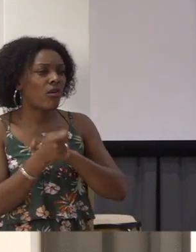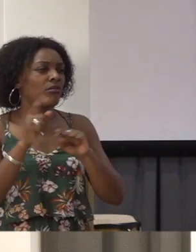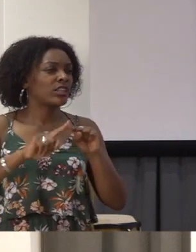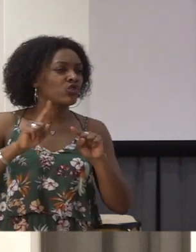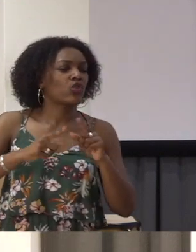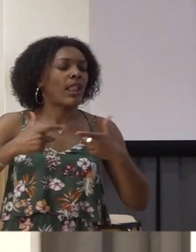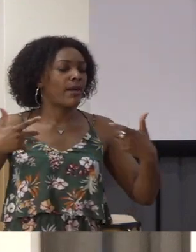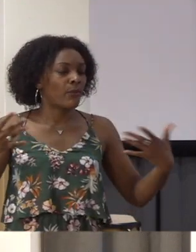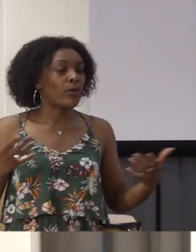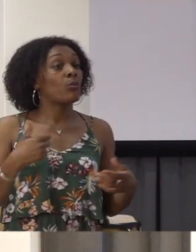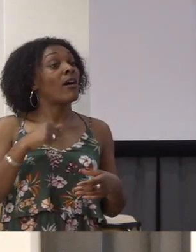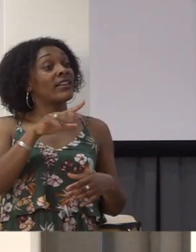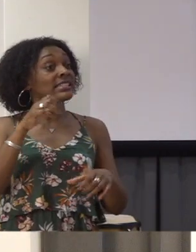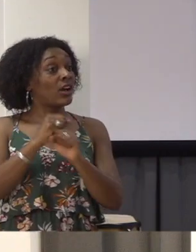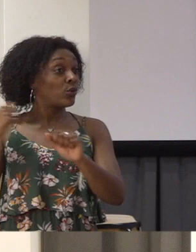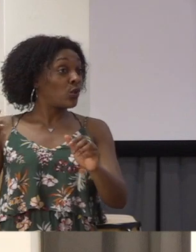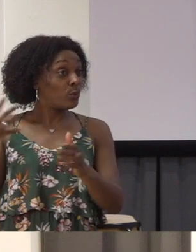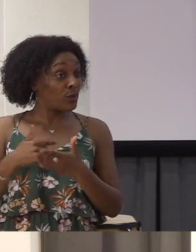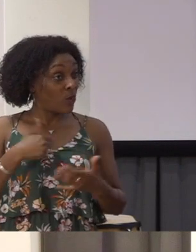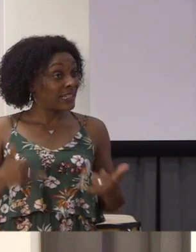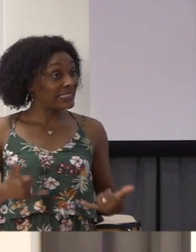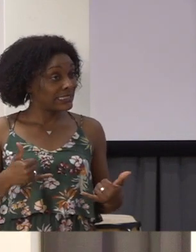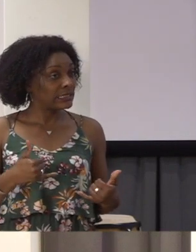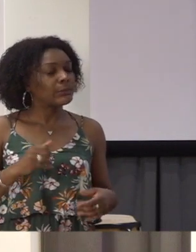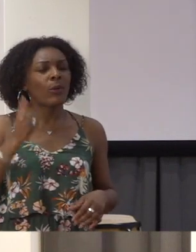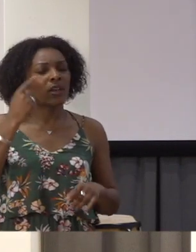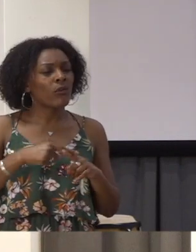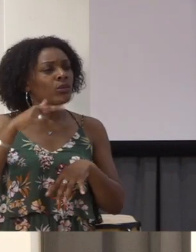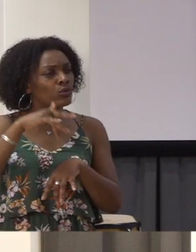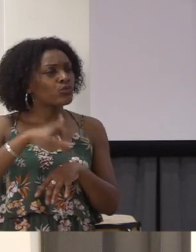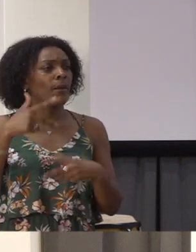Depuis 25 ans que je suis ici, c'est la première fois que je vis une telle période.